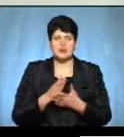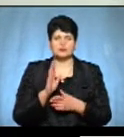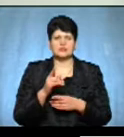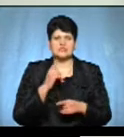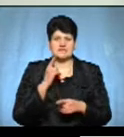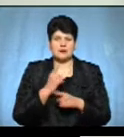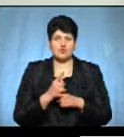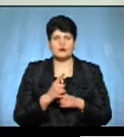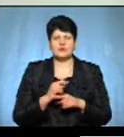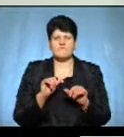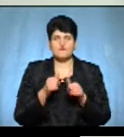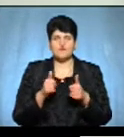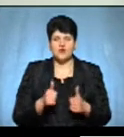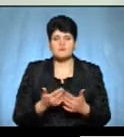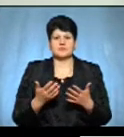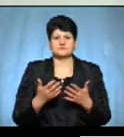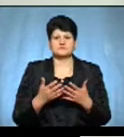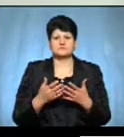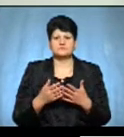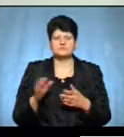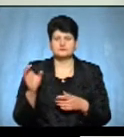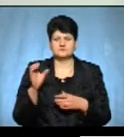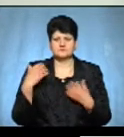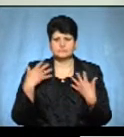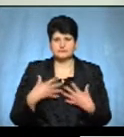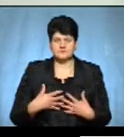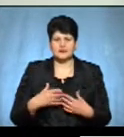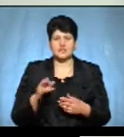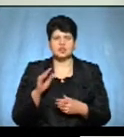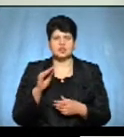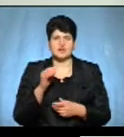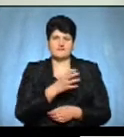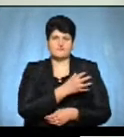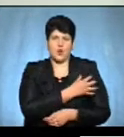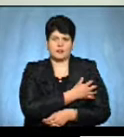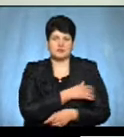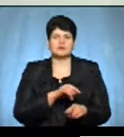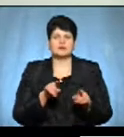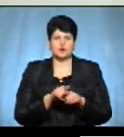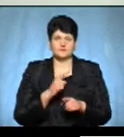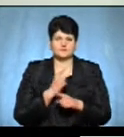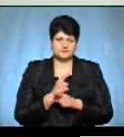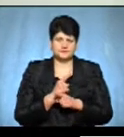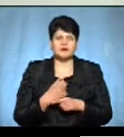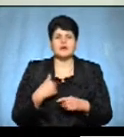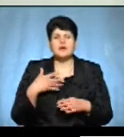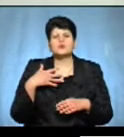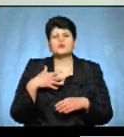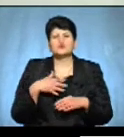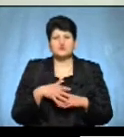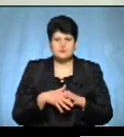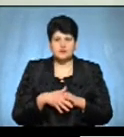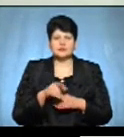заборонена абсолютно форма, що охоронні, що всі інші, оця блакитна, всяча, і шеврони також. Я